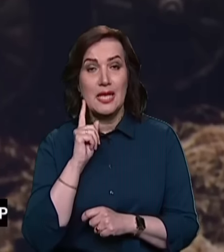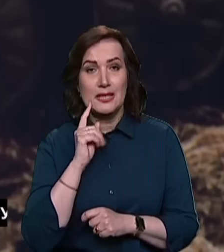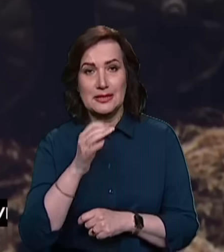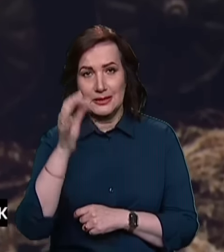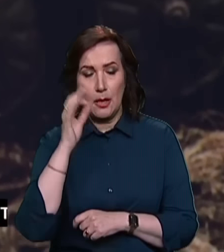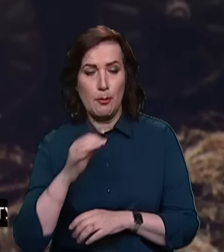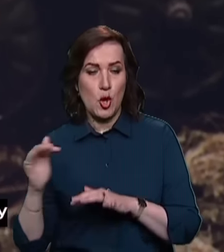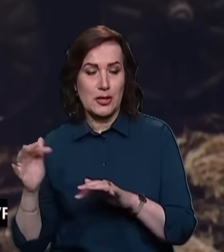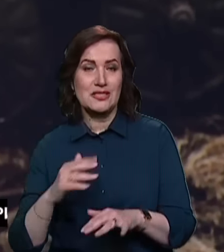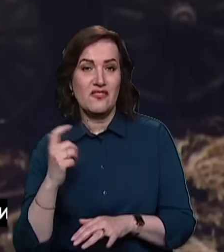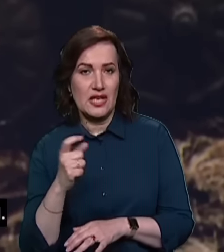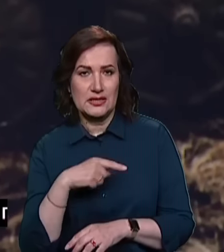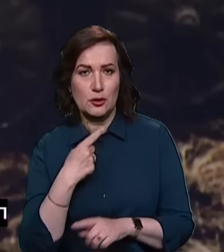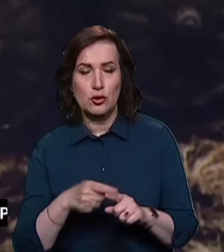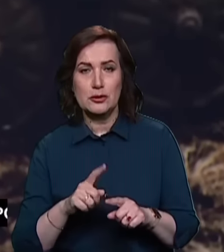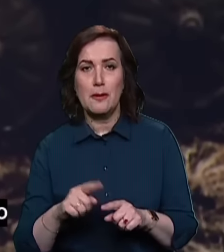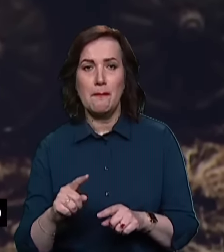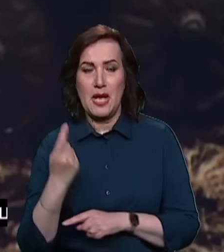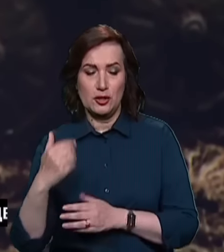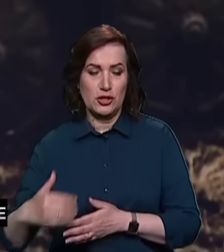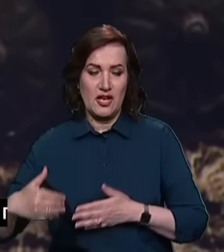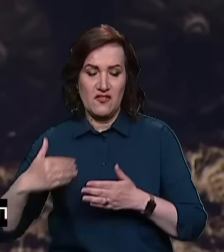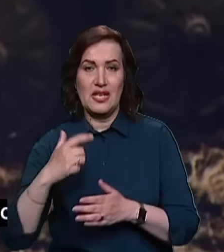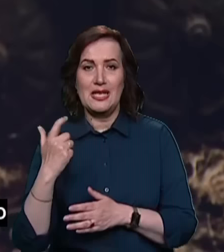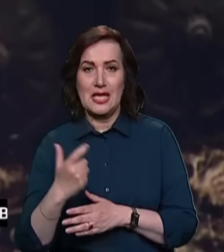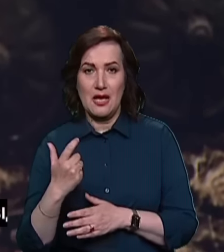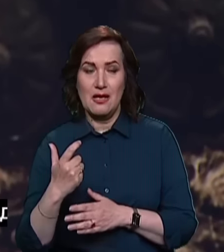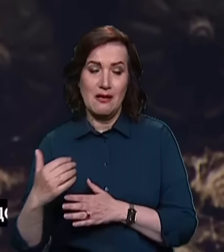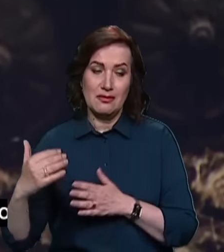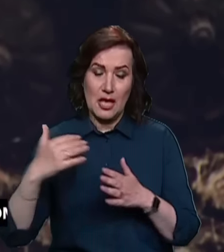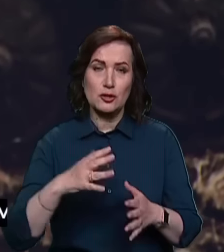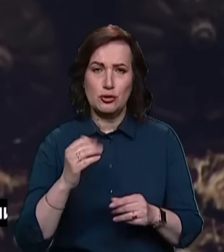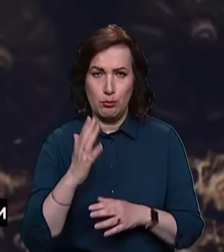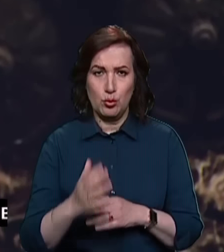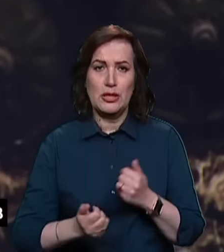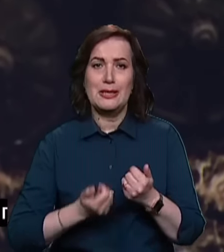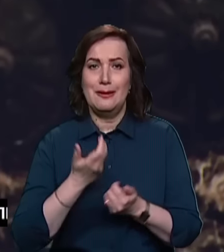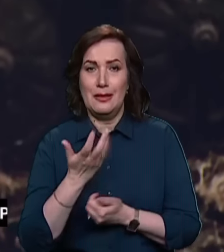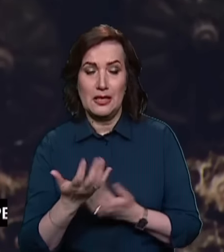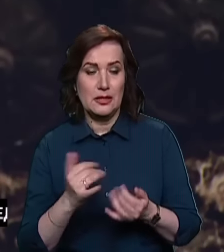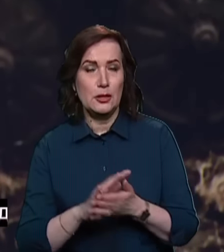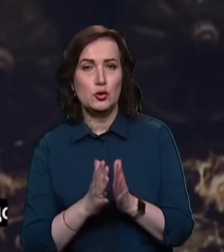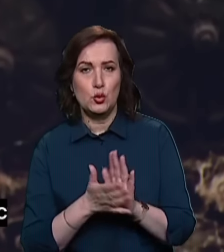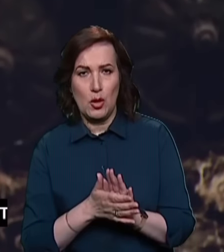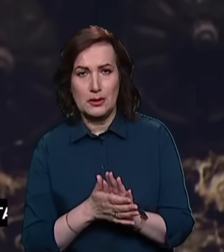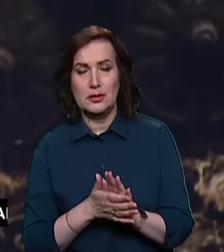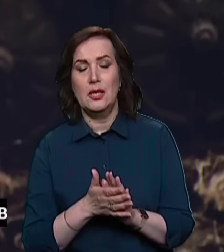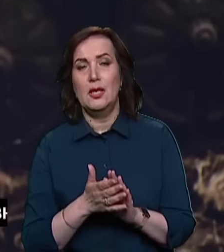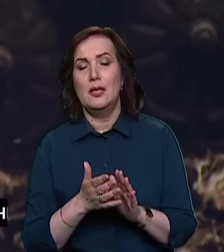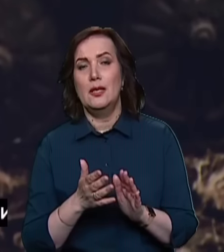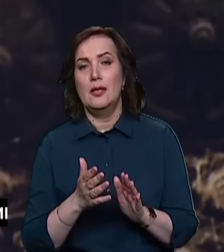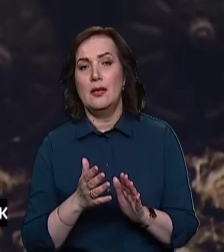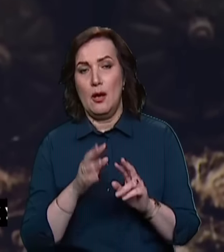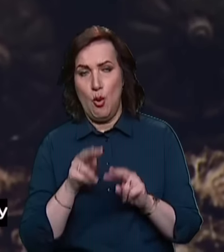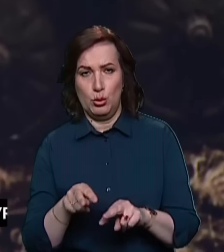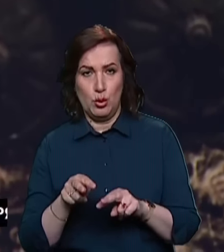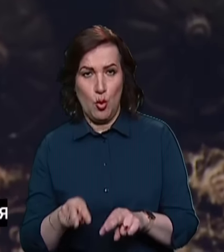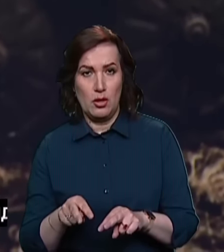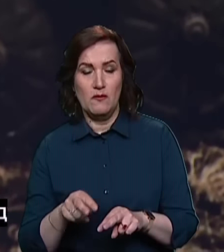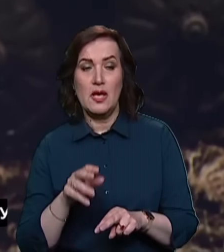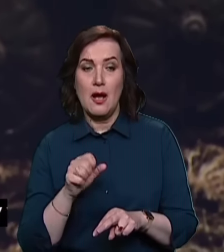згадав про наступ на Харків, сказав, що це перша хвиля наступу окупантів і може бути ще кілька. Нині ж ситуація на харківському напрямку, цитую, під